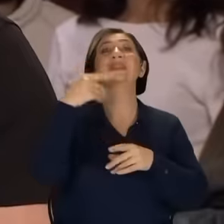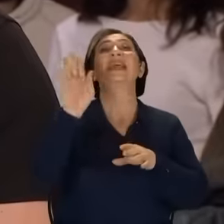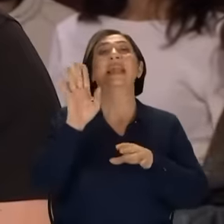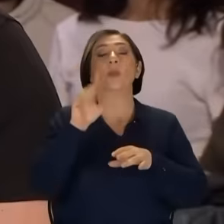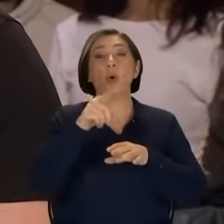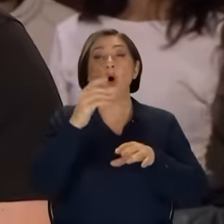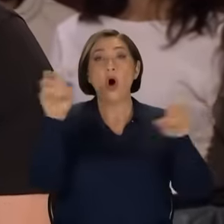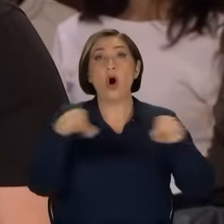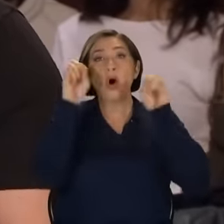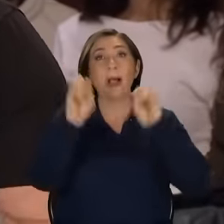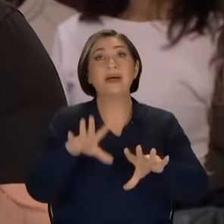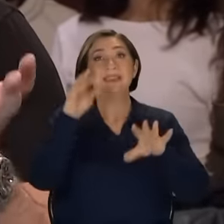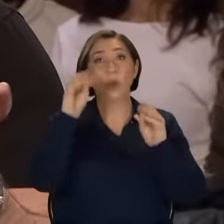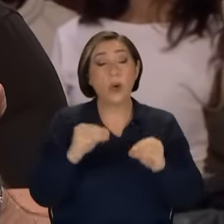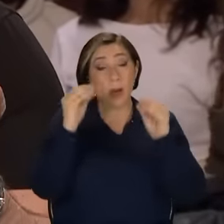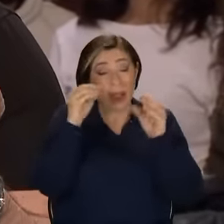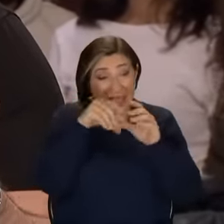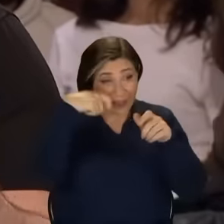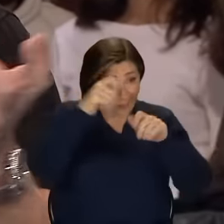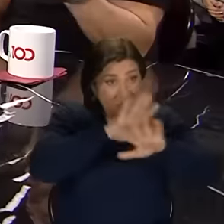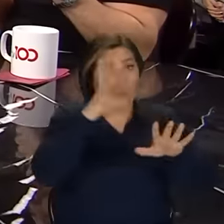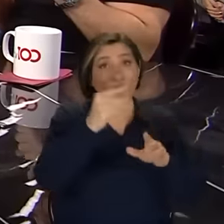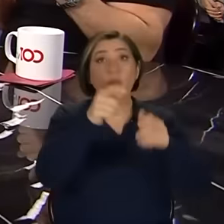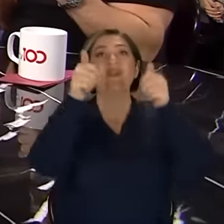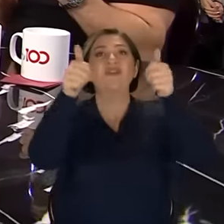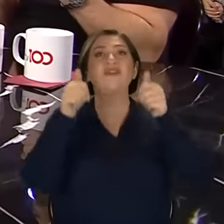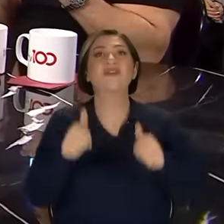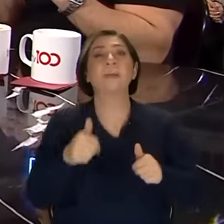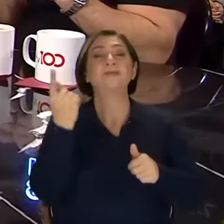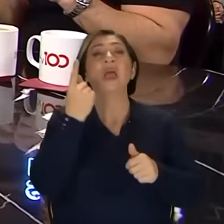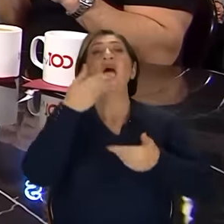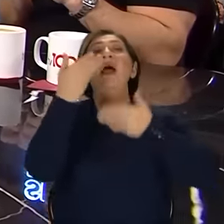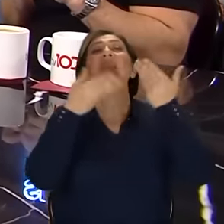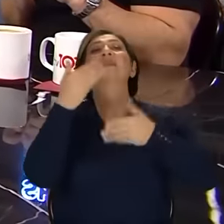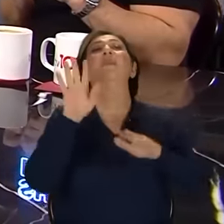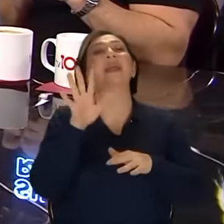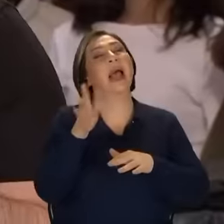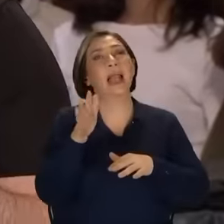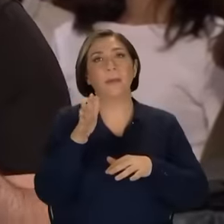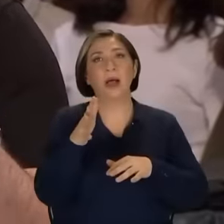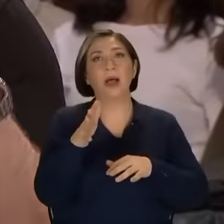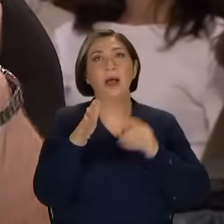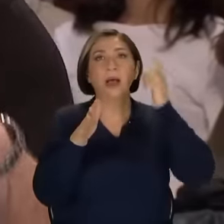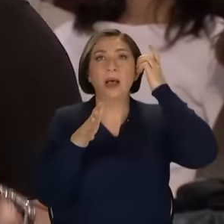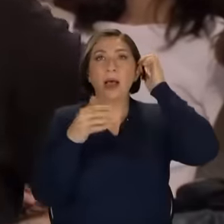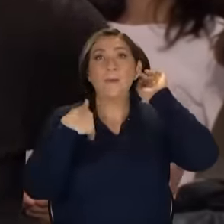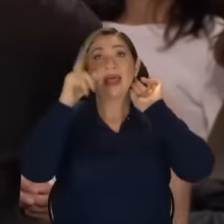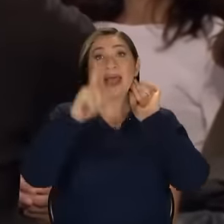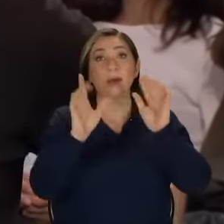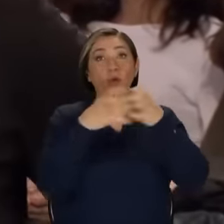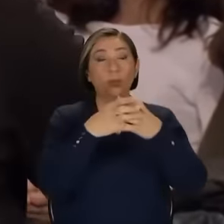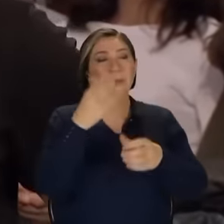dediğin gibi Hokkabaz'da olmuştu. Herhalde filmin fragmanı da çok pek bir şey anlatmadı herhalde. Ben ilk bir